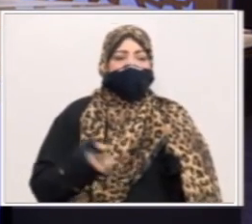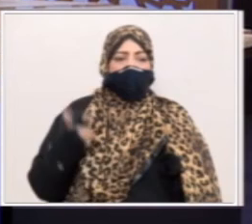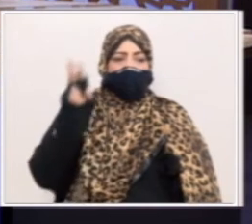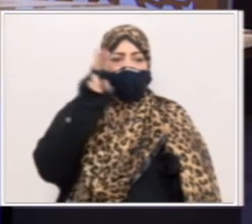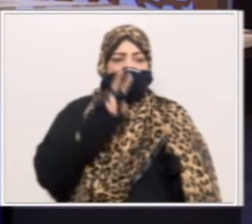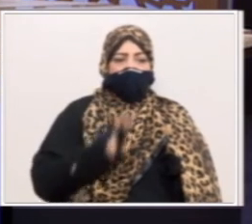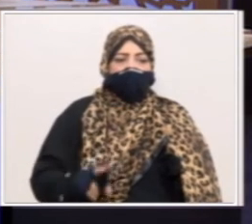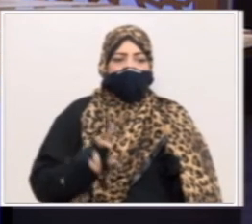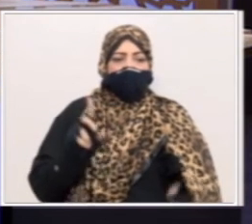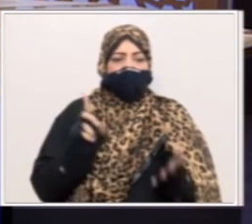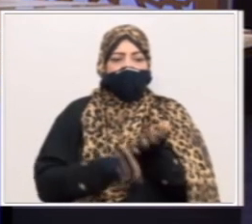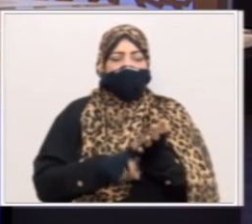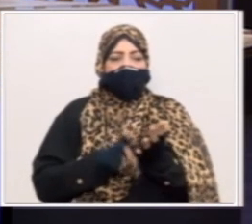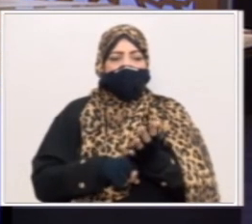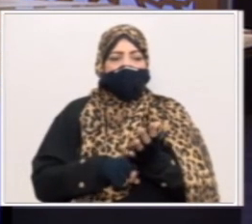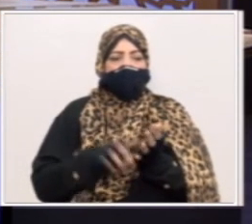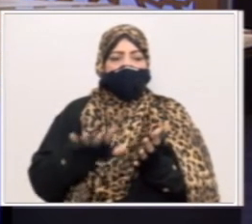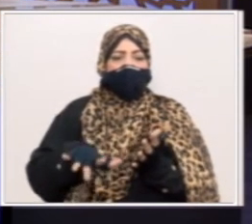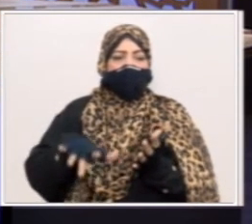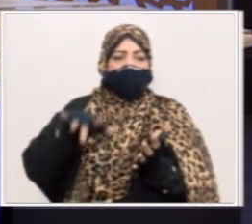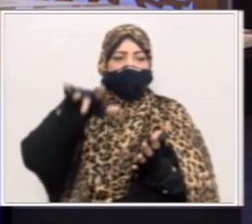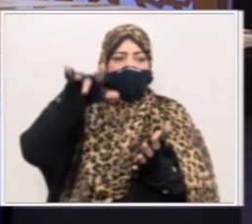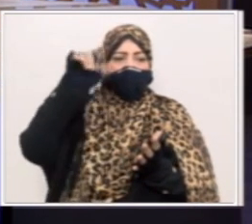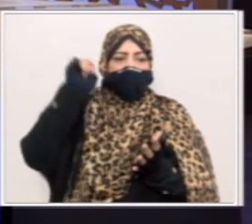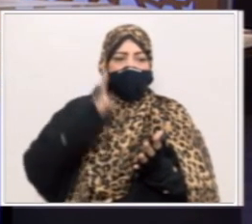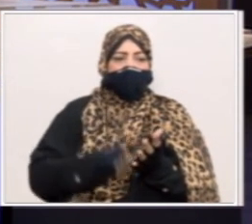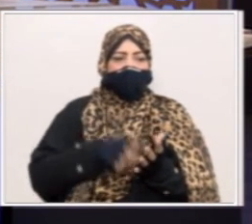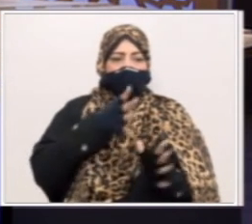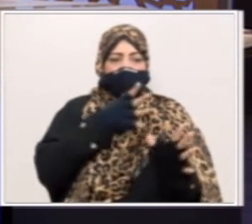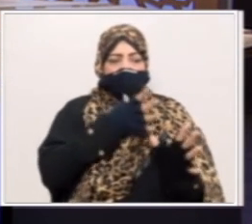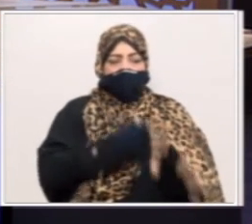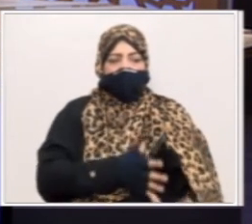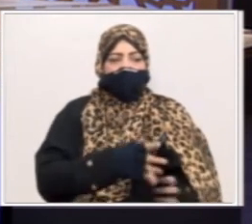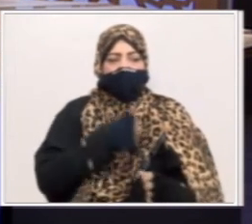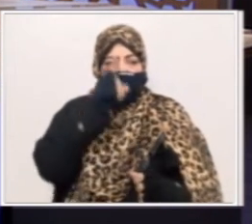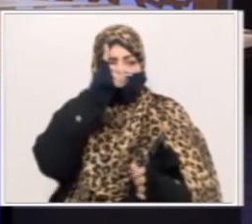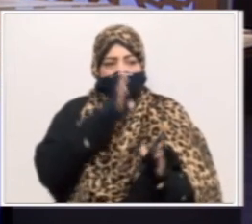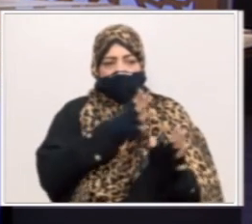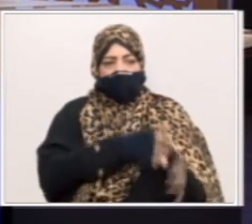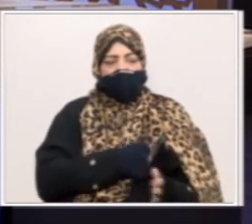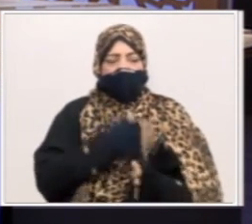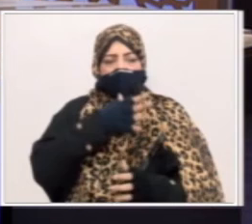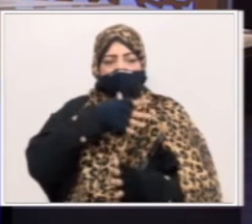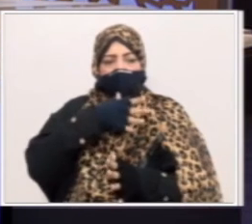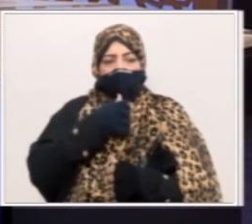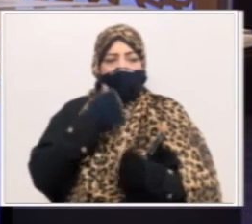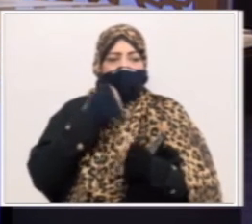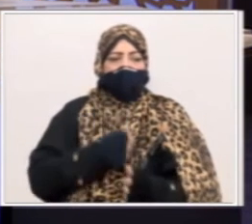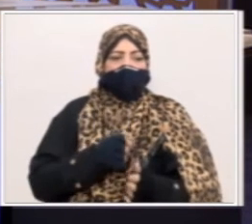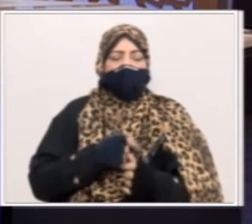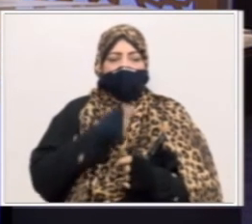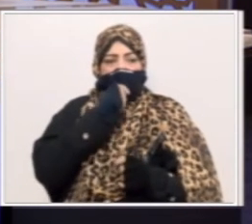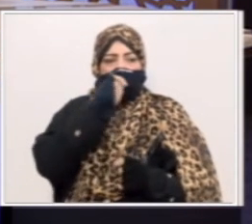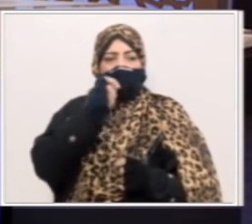الله اللهم صل وسلم على سيدنا محمد، خطبة الوداع يعني ما شفتش أي منبر سواء في ليبيا